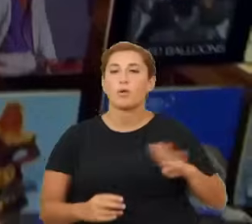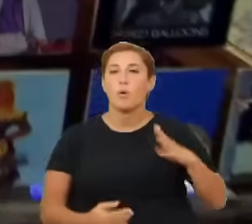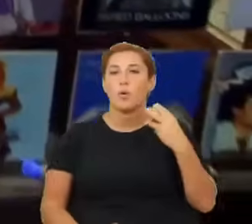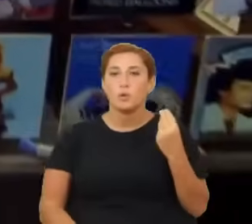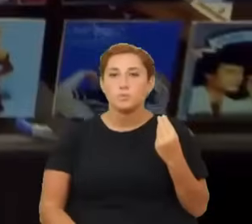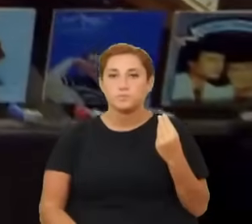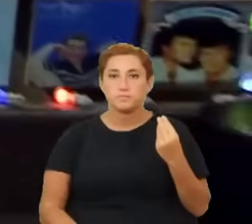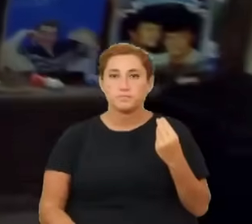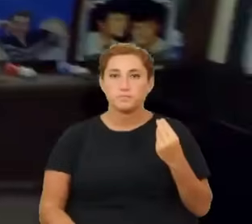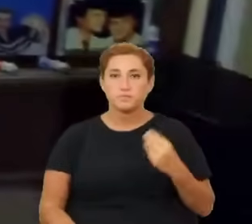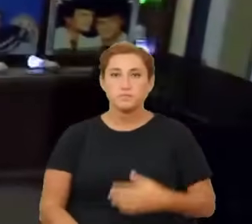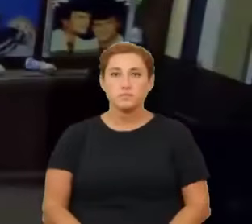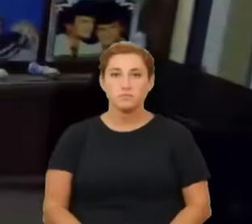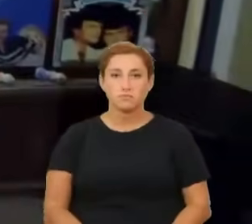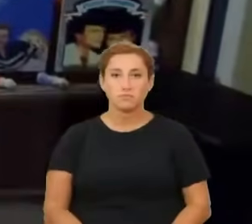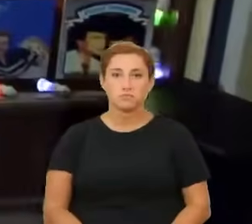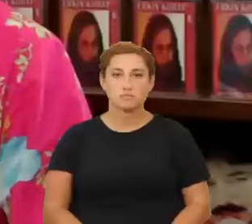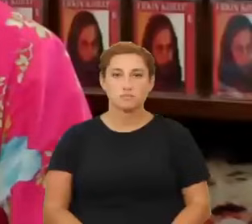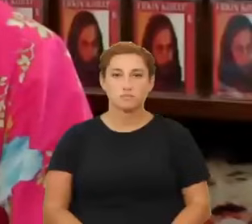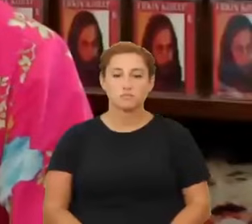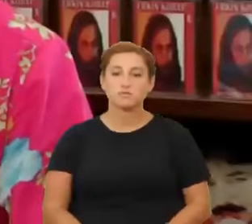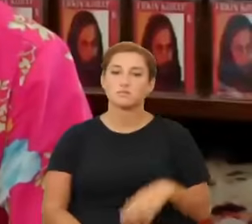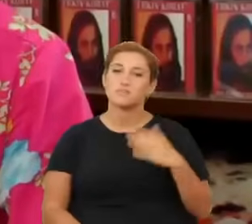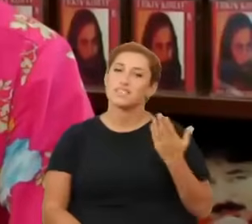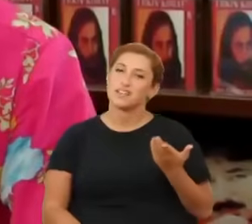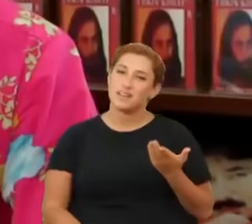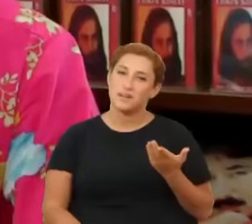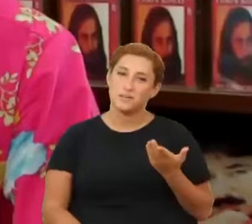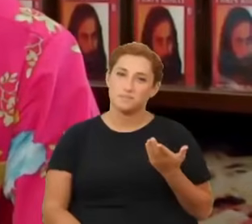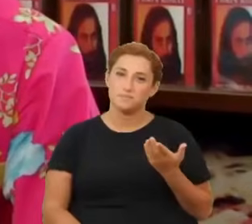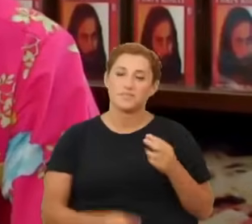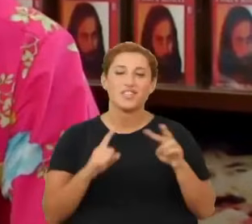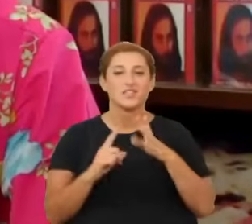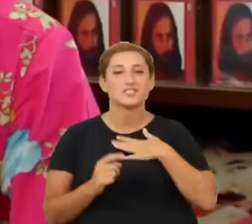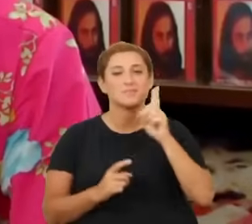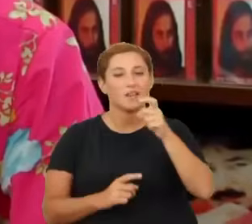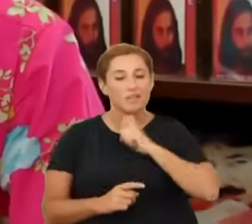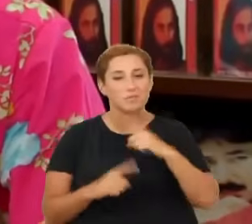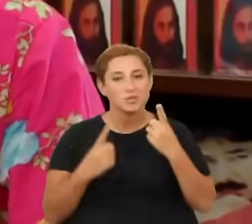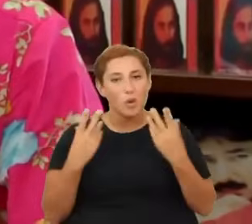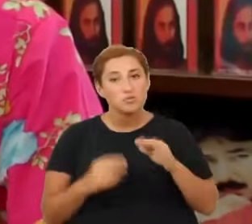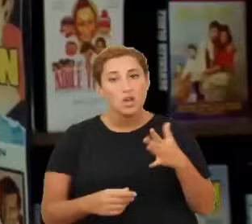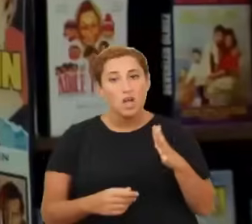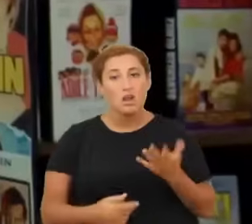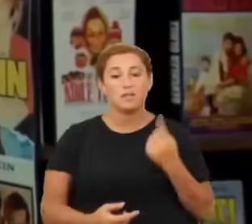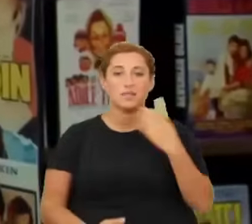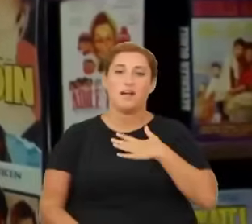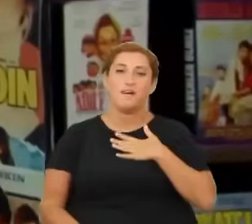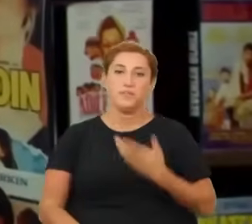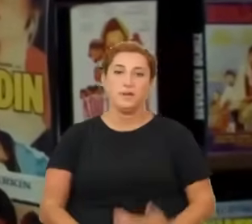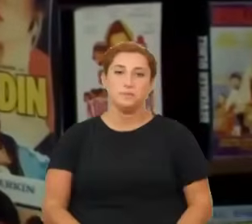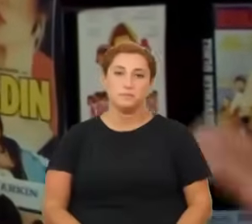Oğlum. Ali gitti. Ya. Nazlı canım bir yanlış anlamı olmuş herhalde bir tanem.